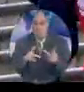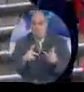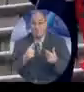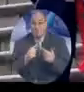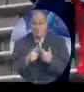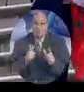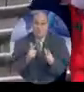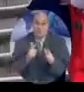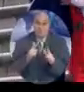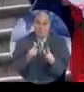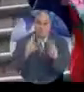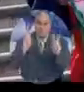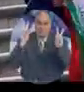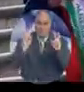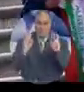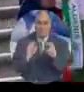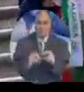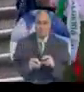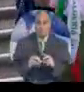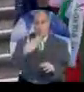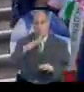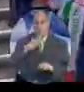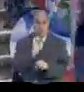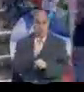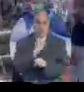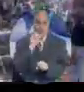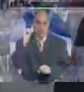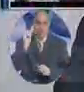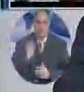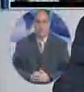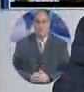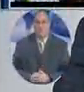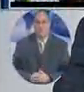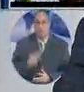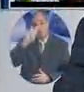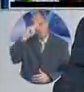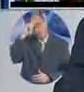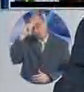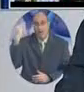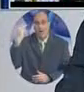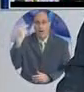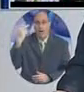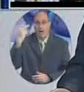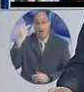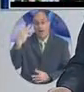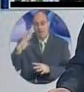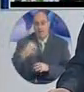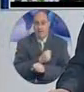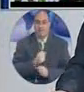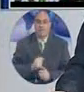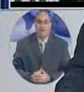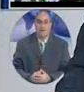إفريقيا، وذلك الذي نتمناه إن شاء الله. ياسين كنت معنا على